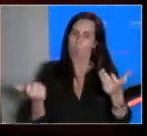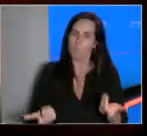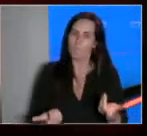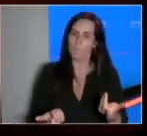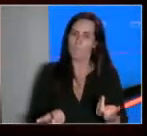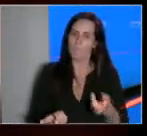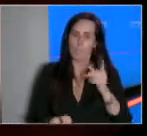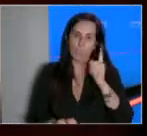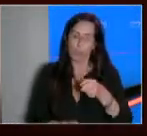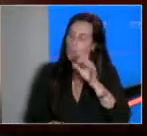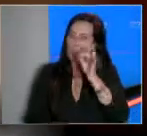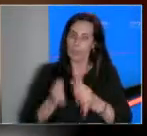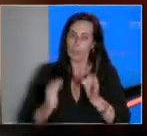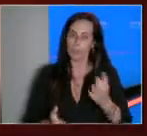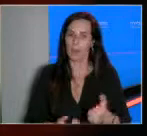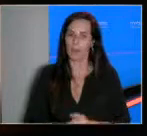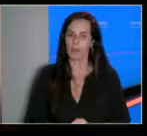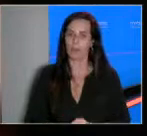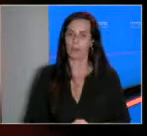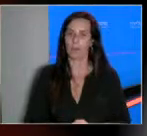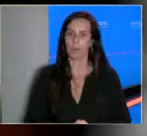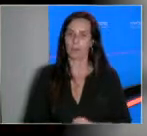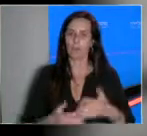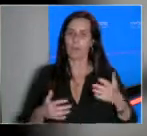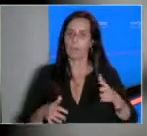לא מחויבות של בית המשנה. אני אשמח לשבת באולם